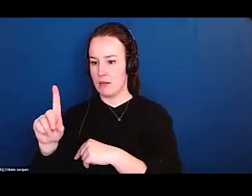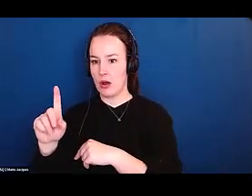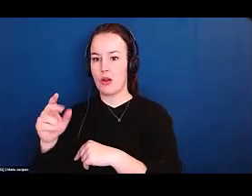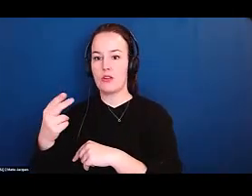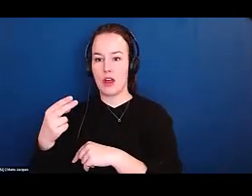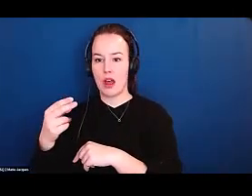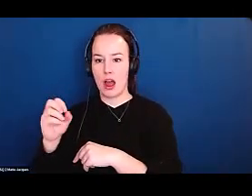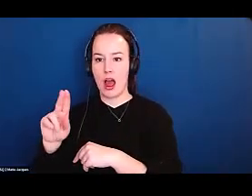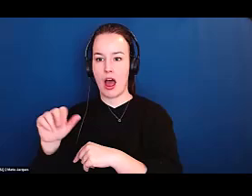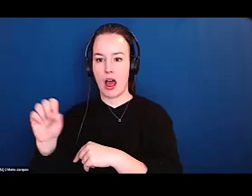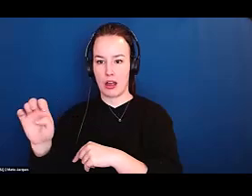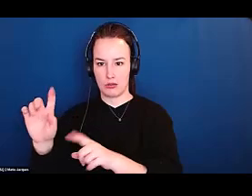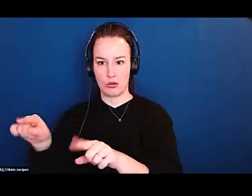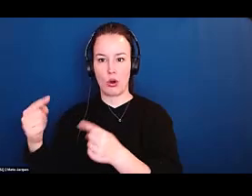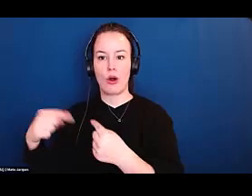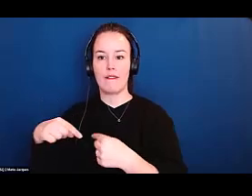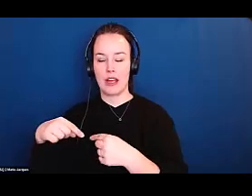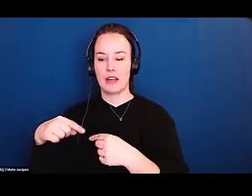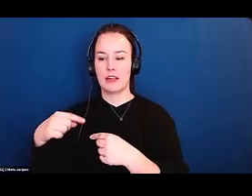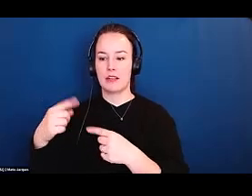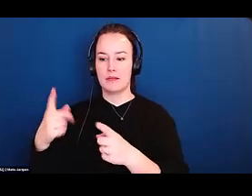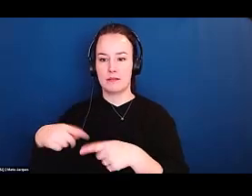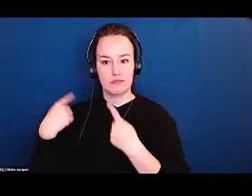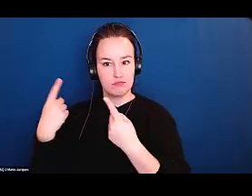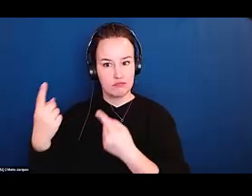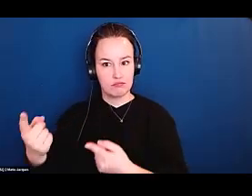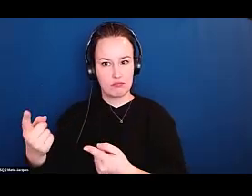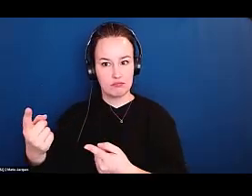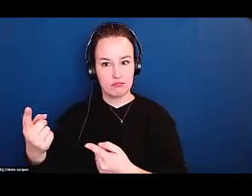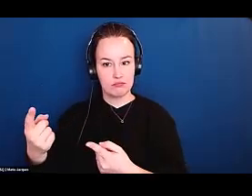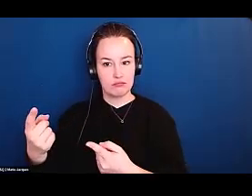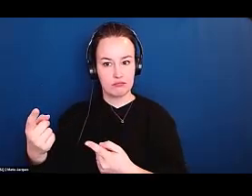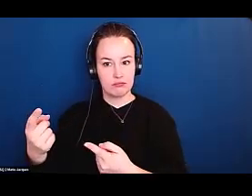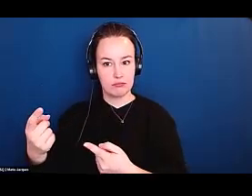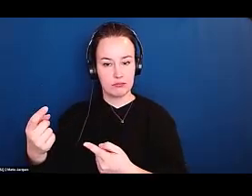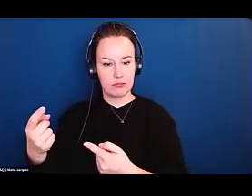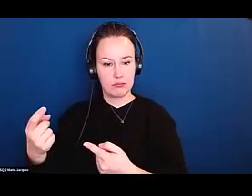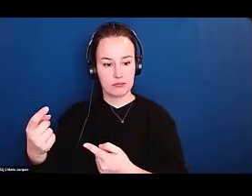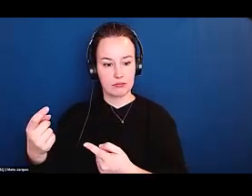Elle est revenue chez nous à Diamond House et maintenant c'est devenu